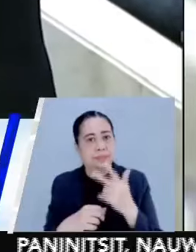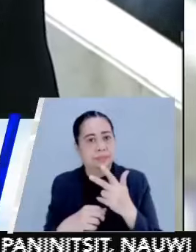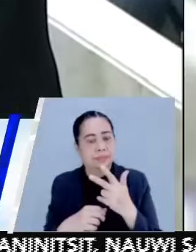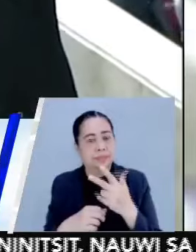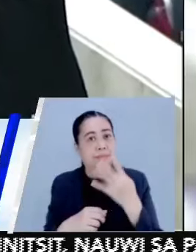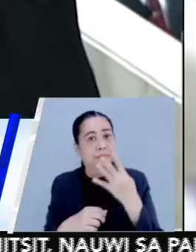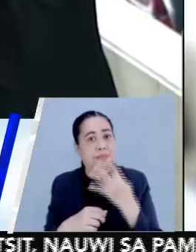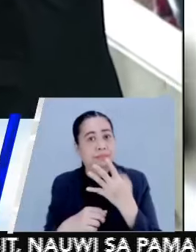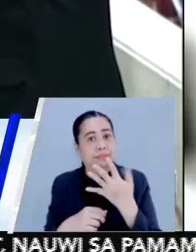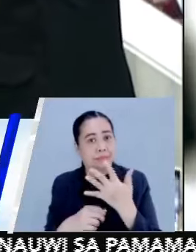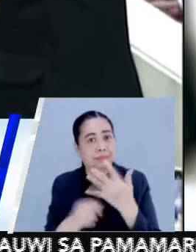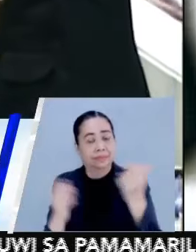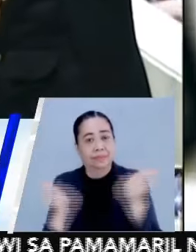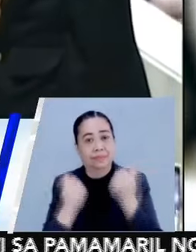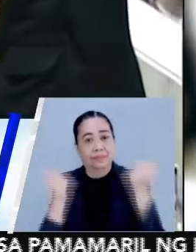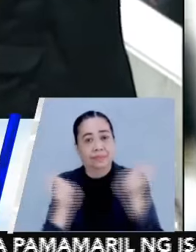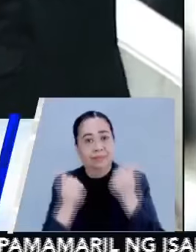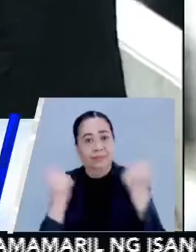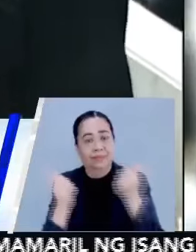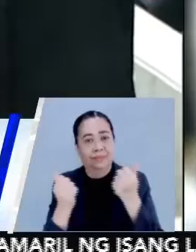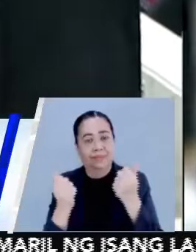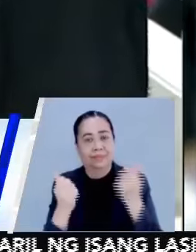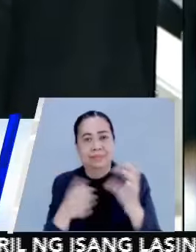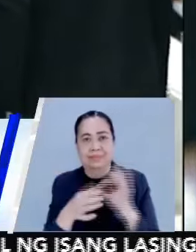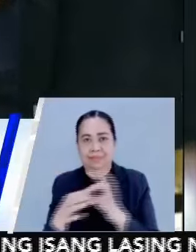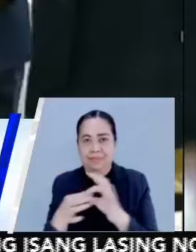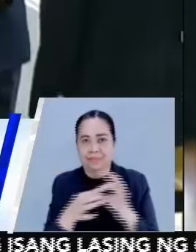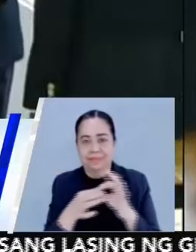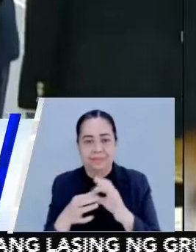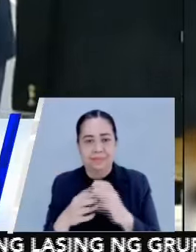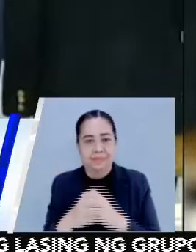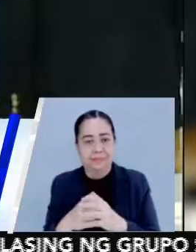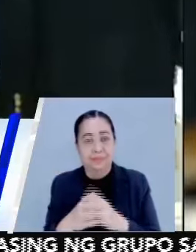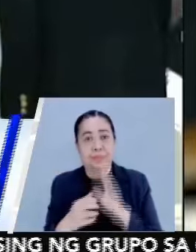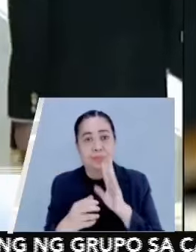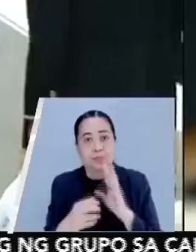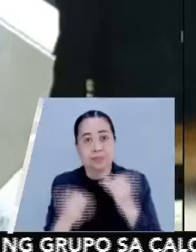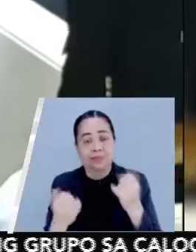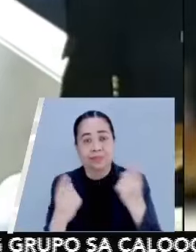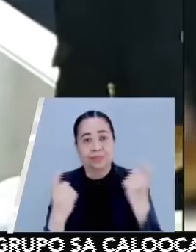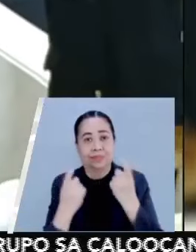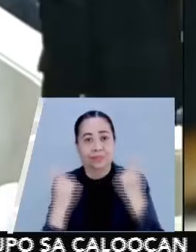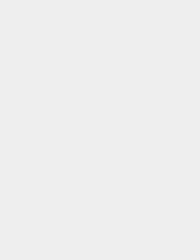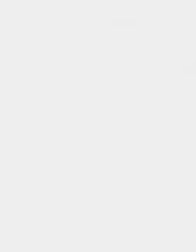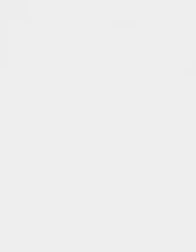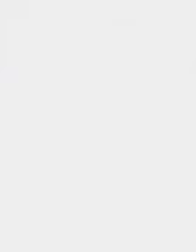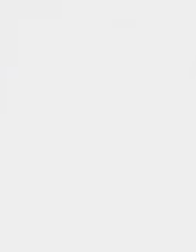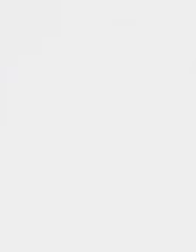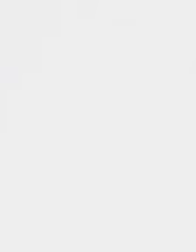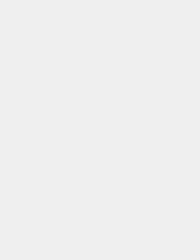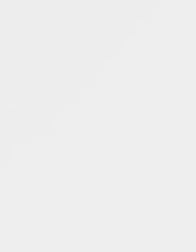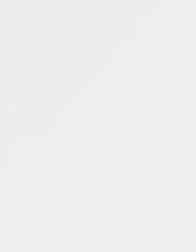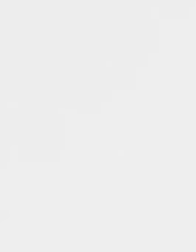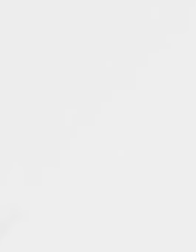75th anibersaryo ng diplomatic relations ay gugunitain sa Nobyembre.